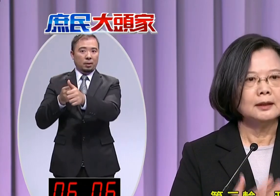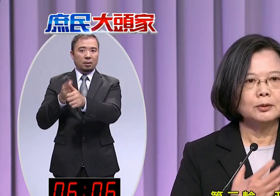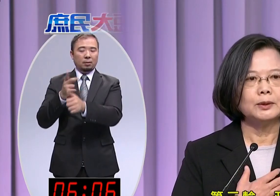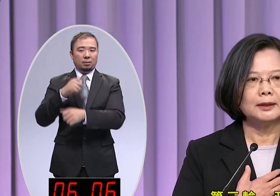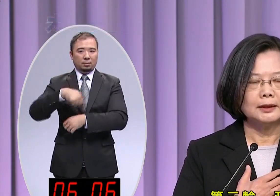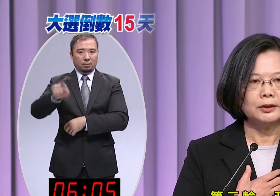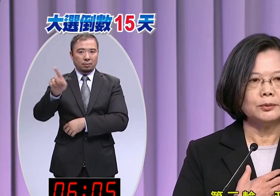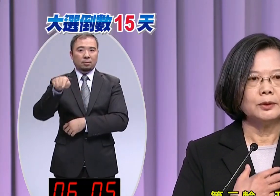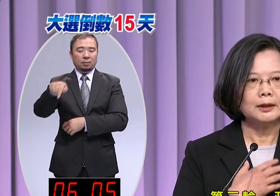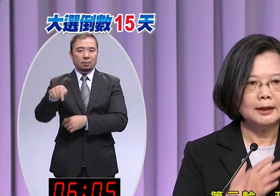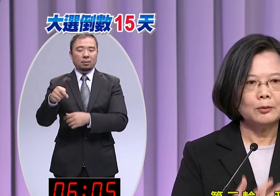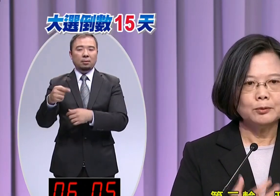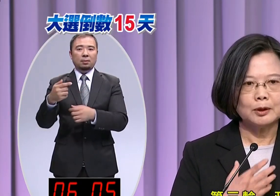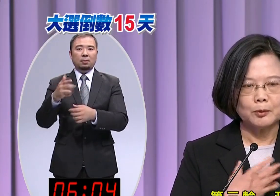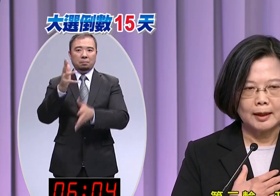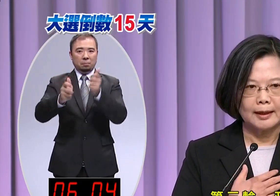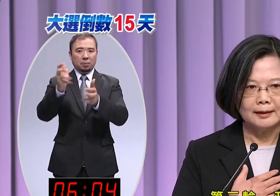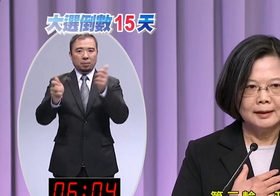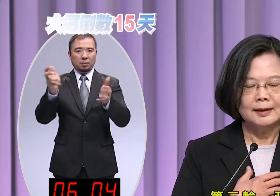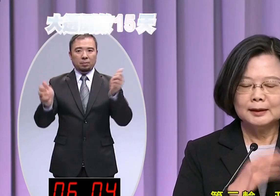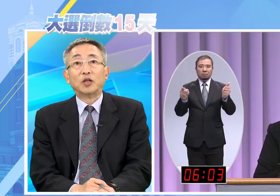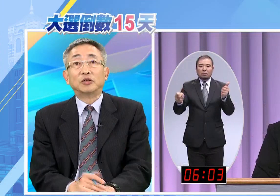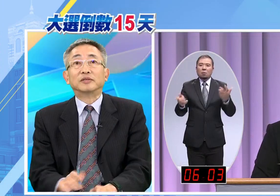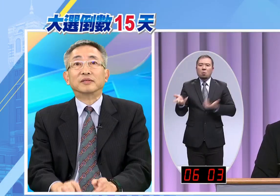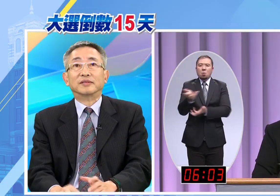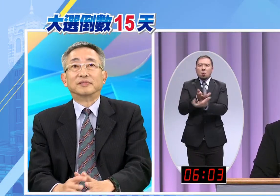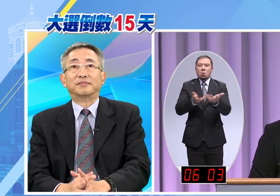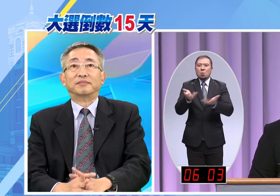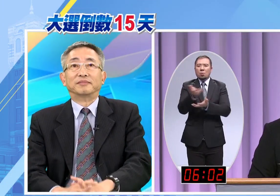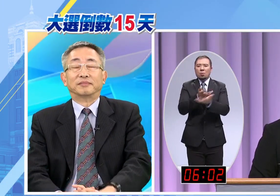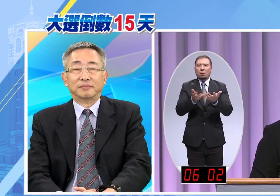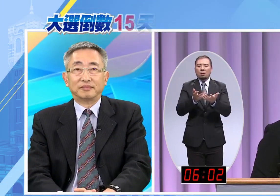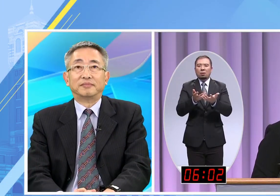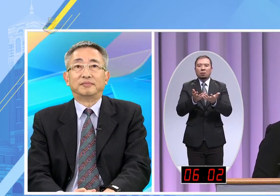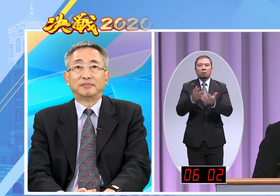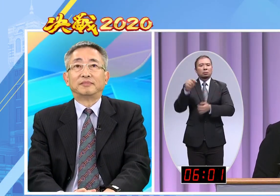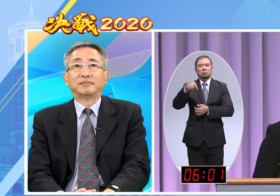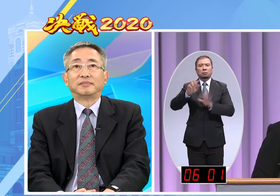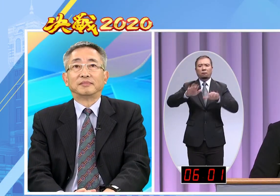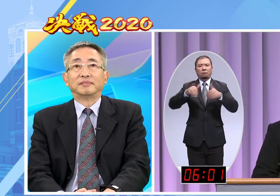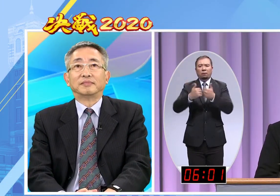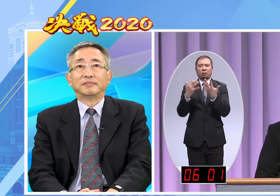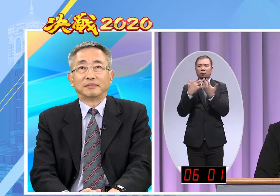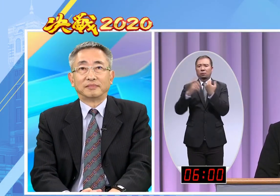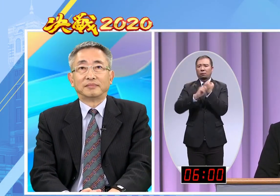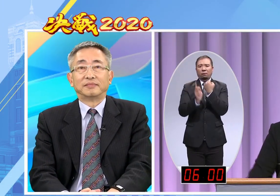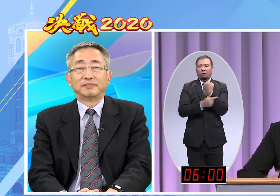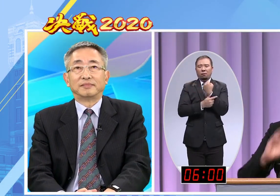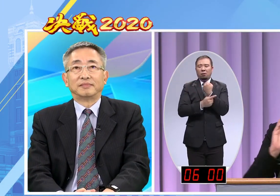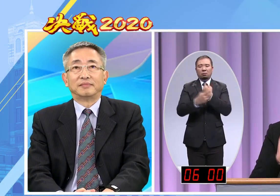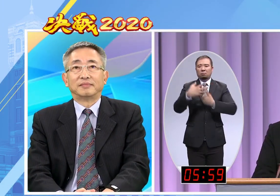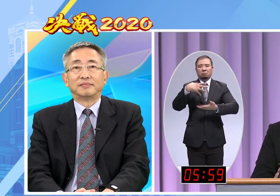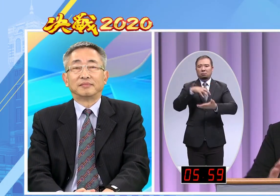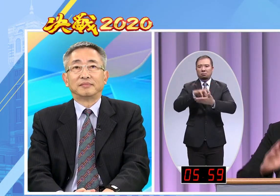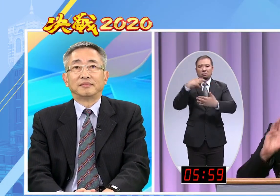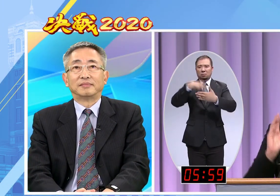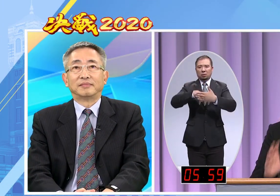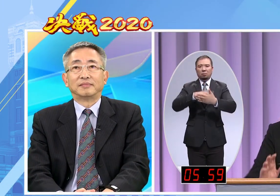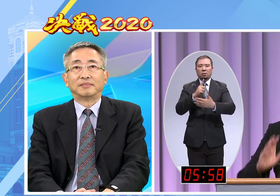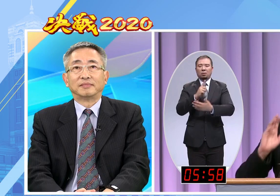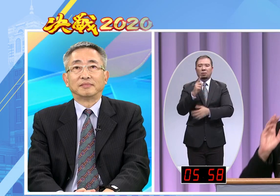跟各国的领袖相互的往来，这个没有在反渗透法之内。反渗透法是你受